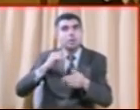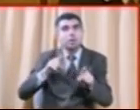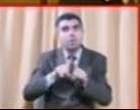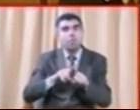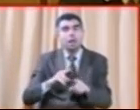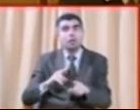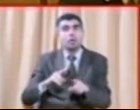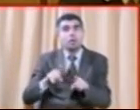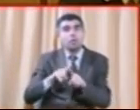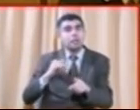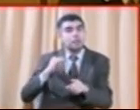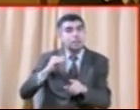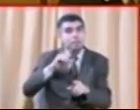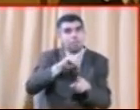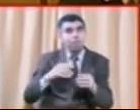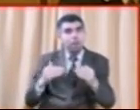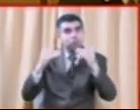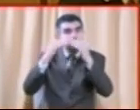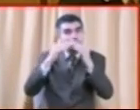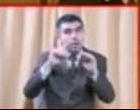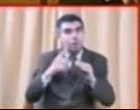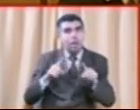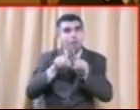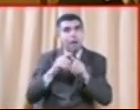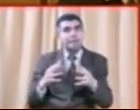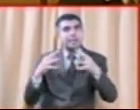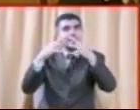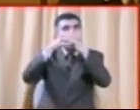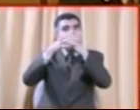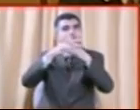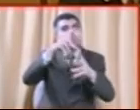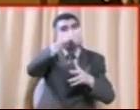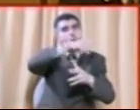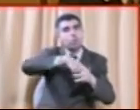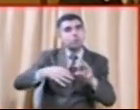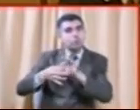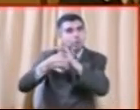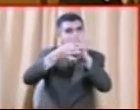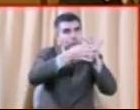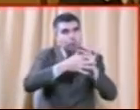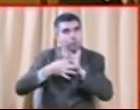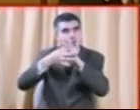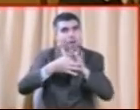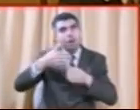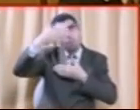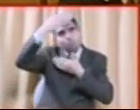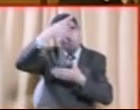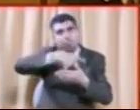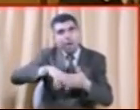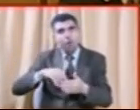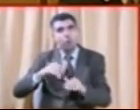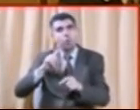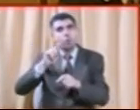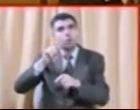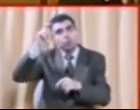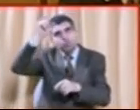كذلك يجب أن نسعى في نفس الاتجاه لبناء الاتحاد المغاربي. هذو ثلاثة ديال الأشياء اللي من شأنهم أنهم يعالجوا يعني في